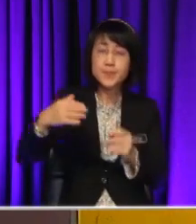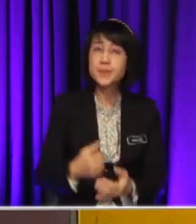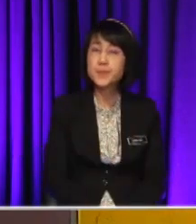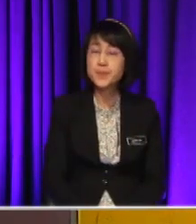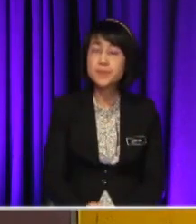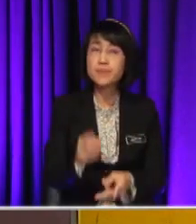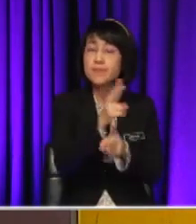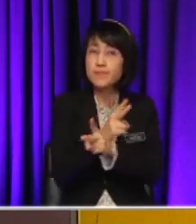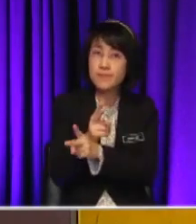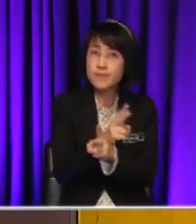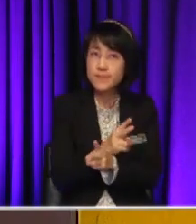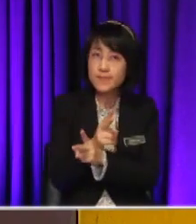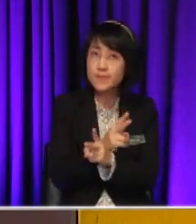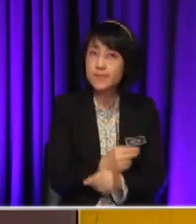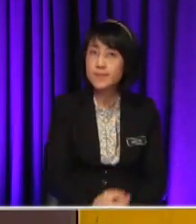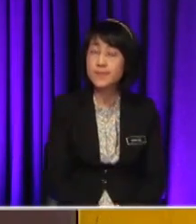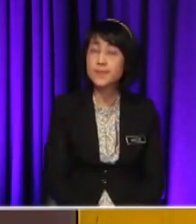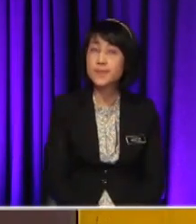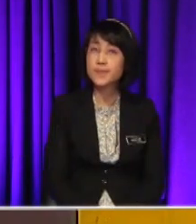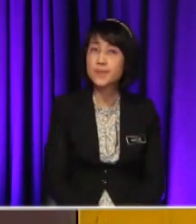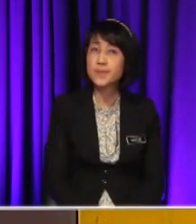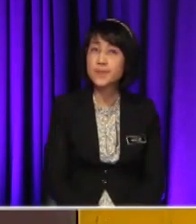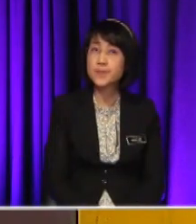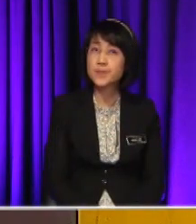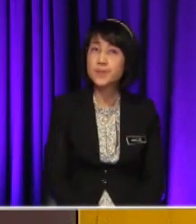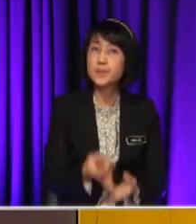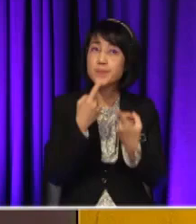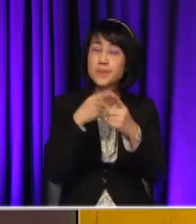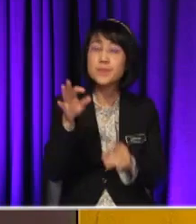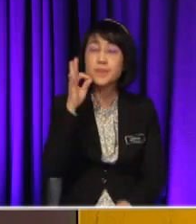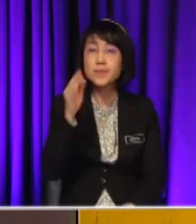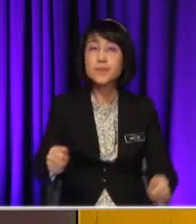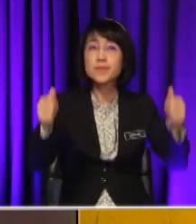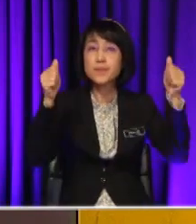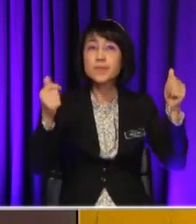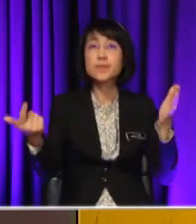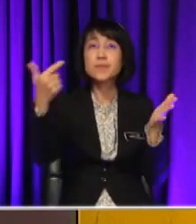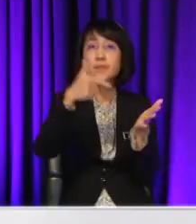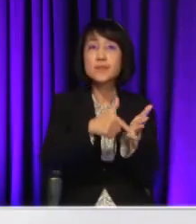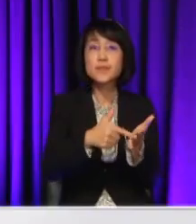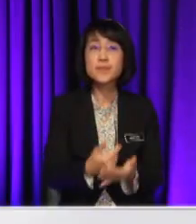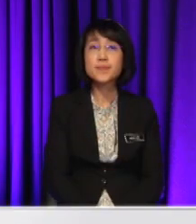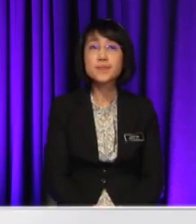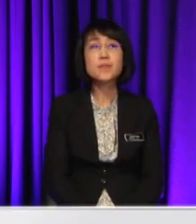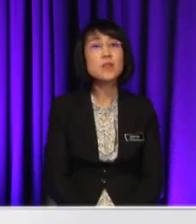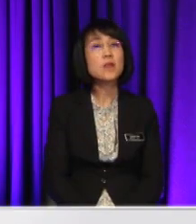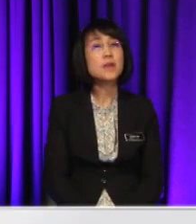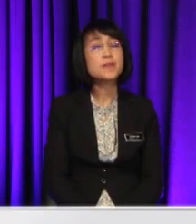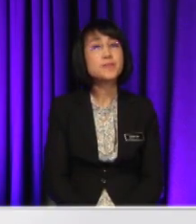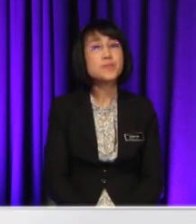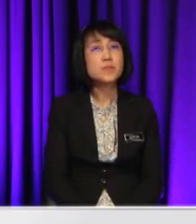hati-hati Oke jadi untuk jawabannya Fajriah balik Tadi Fazira Oke